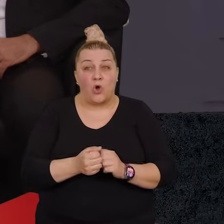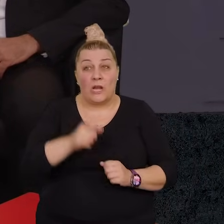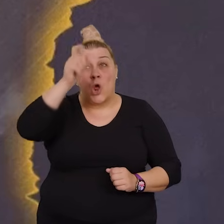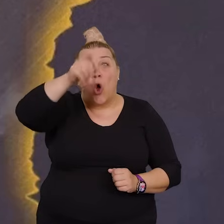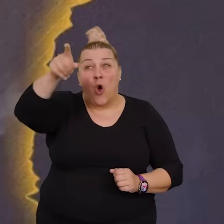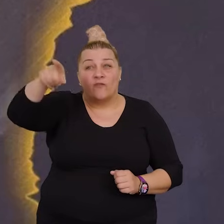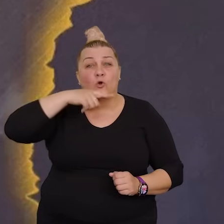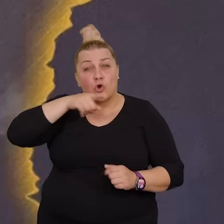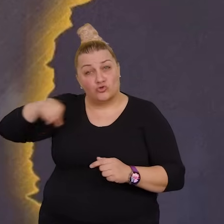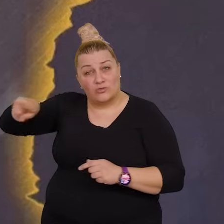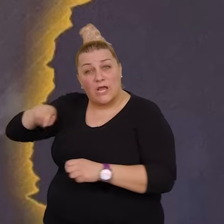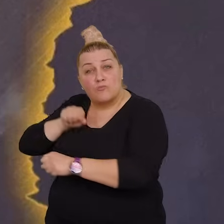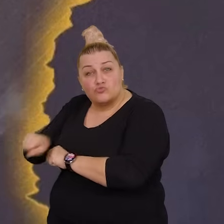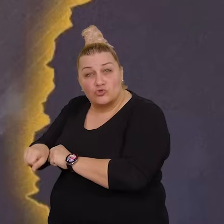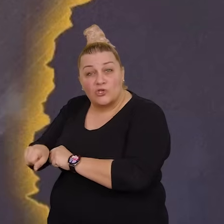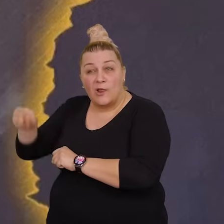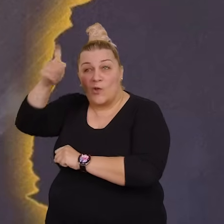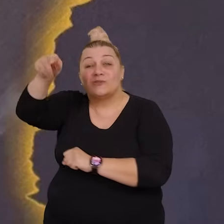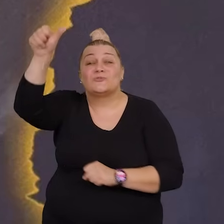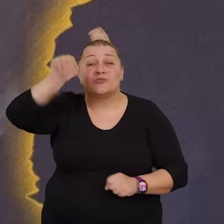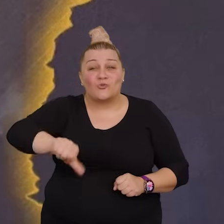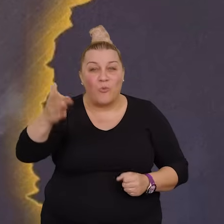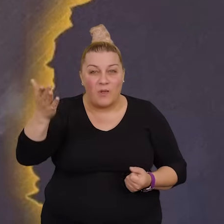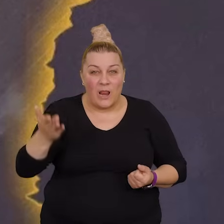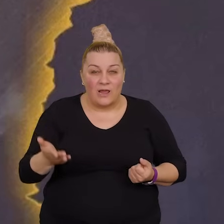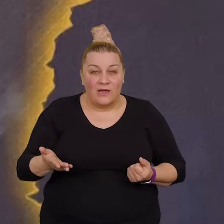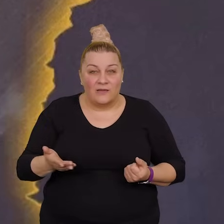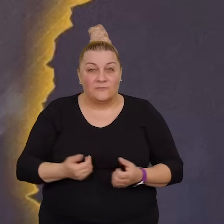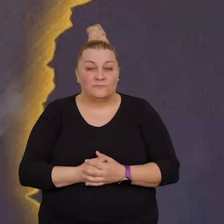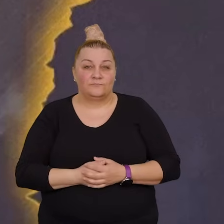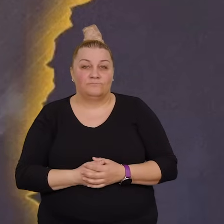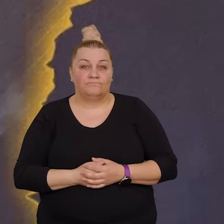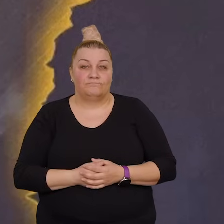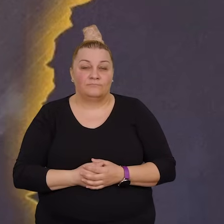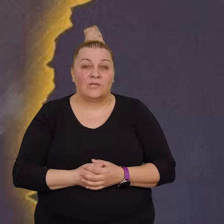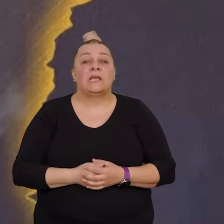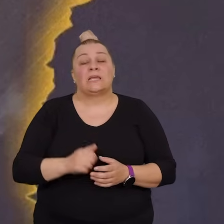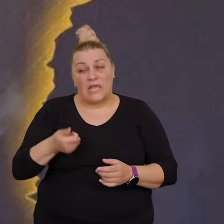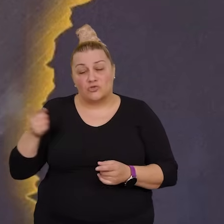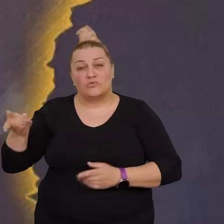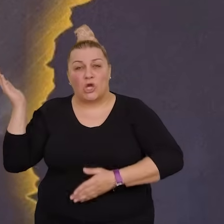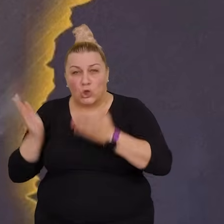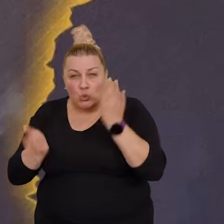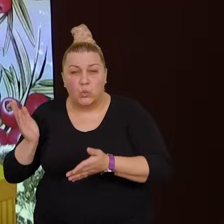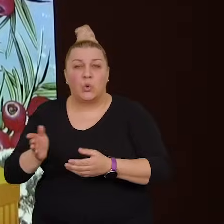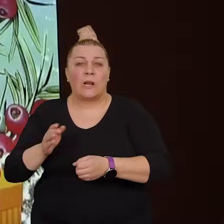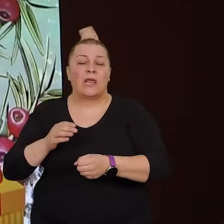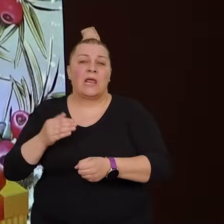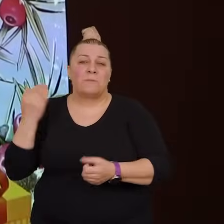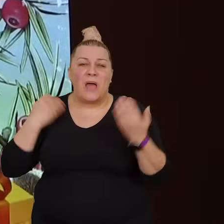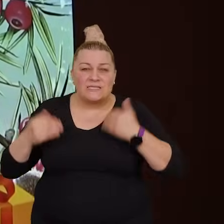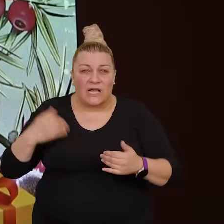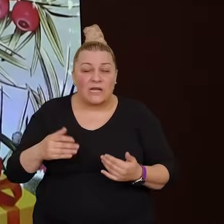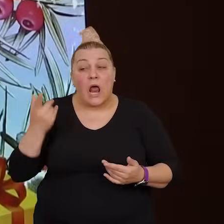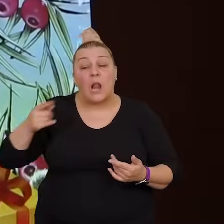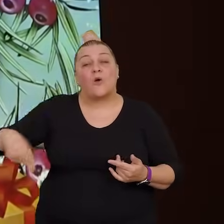mučili, oni su izgubili. Oni su izgubili to što su oni htjeli. Iako su ih masakrirali, tukli, ne znam što, oni